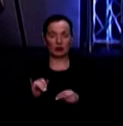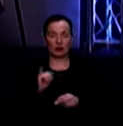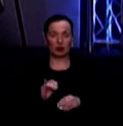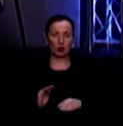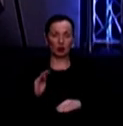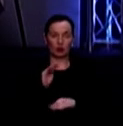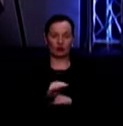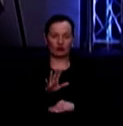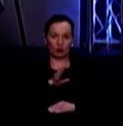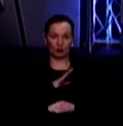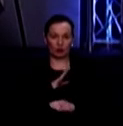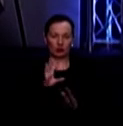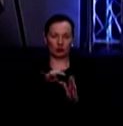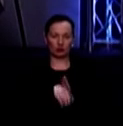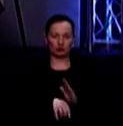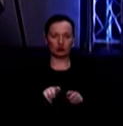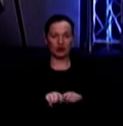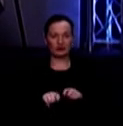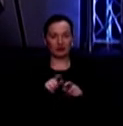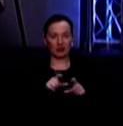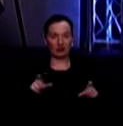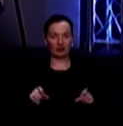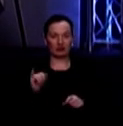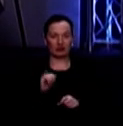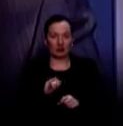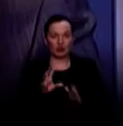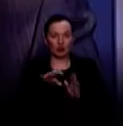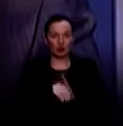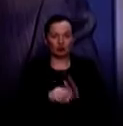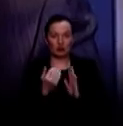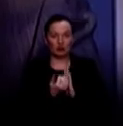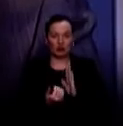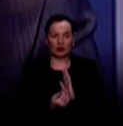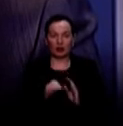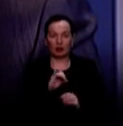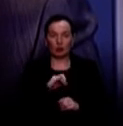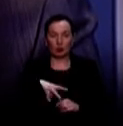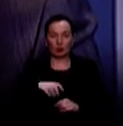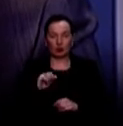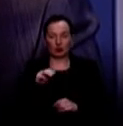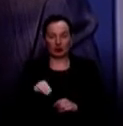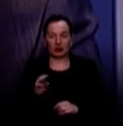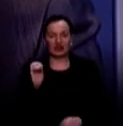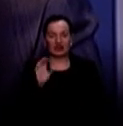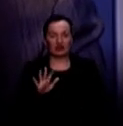були долучені також експерти, і також була долучена програма «Юліт з Європою», яка